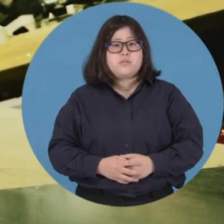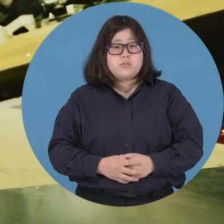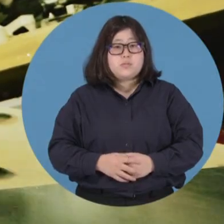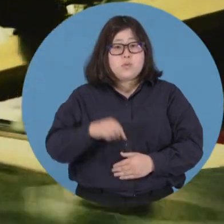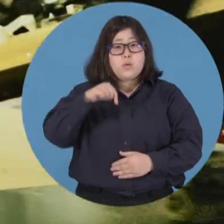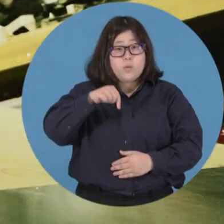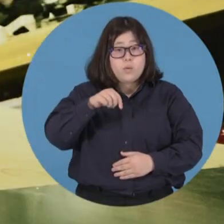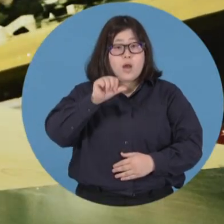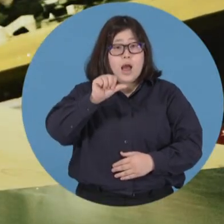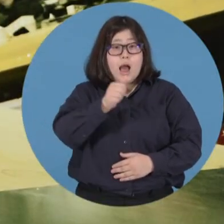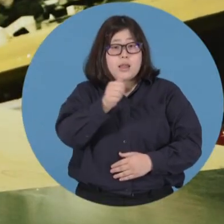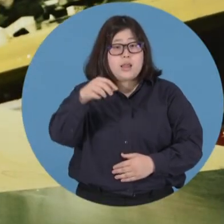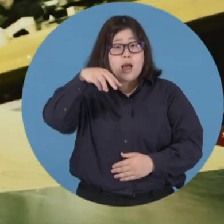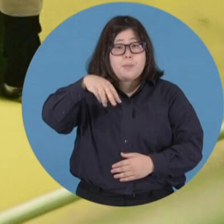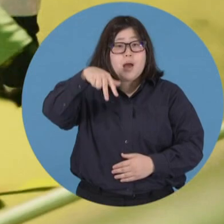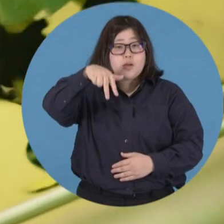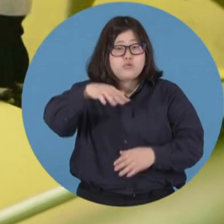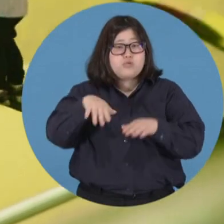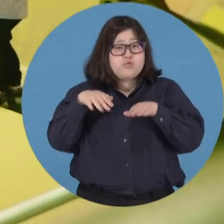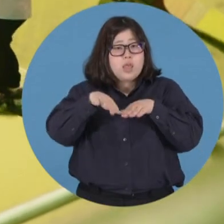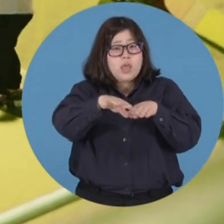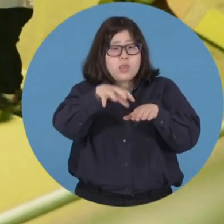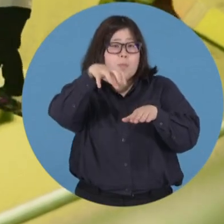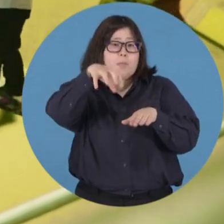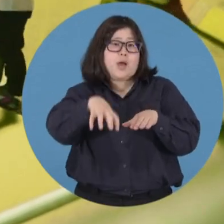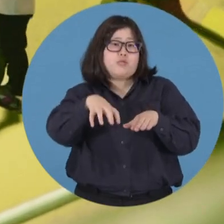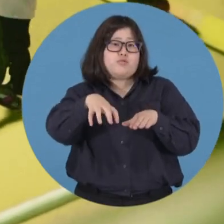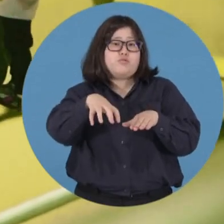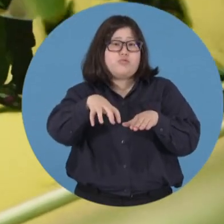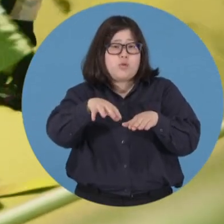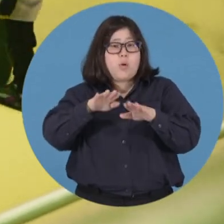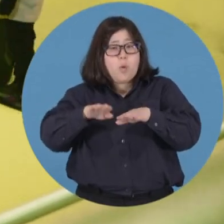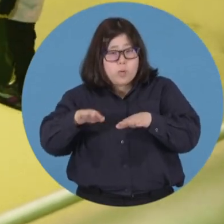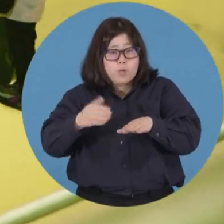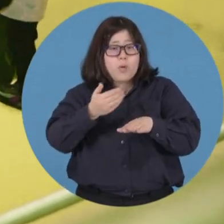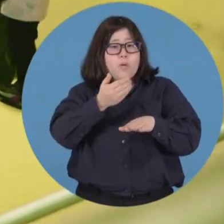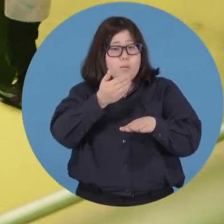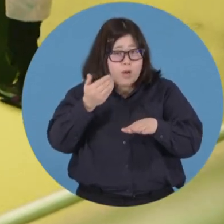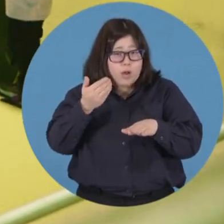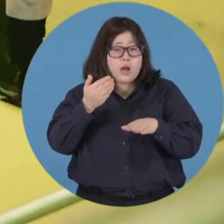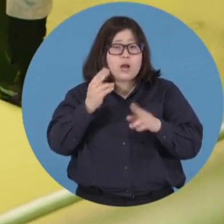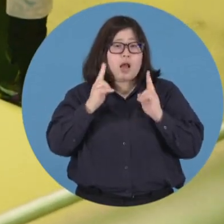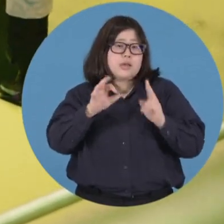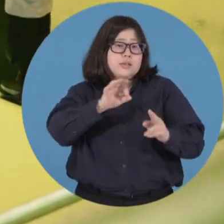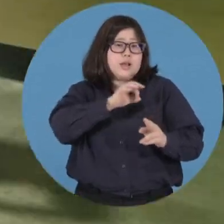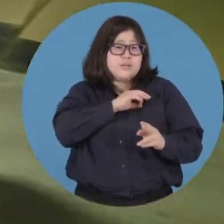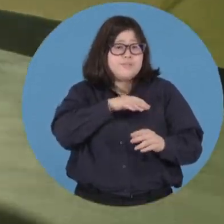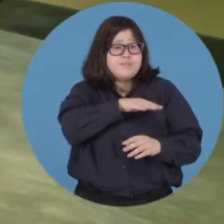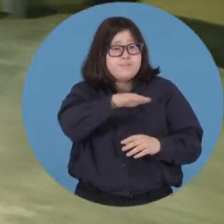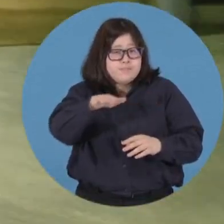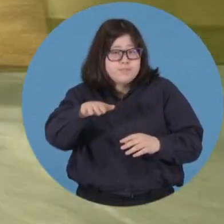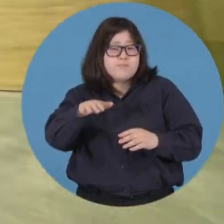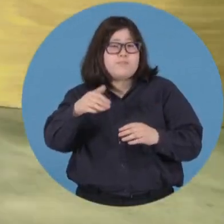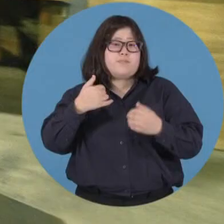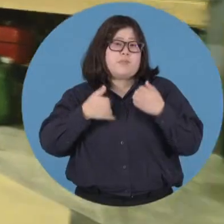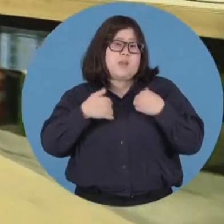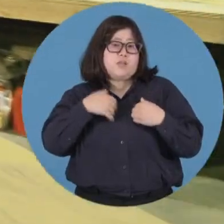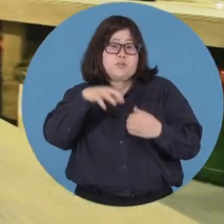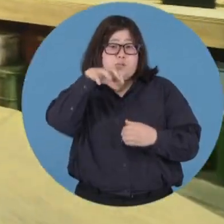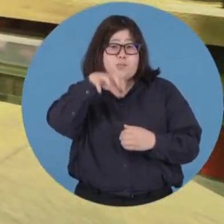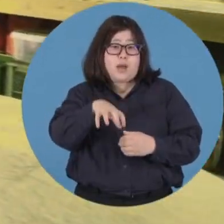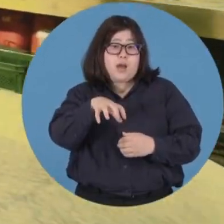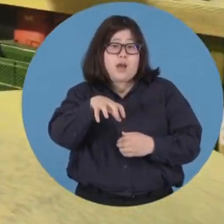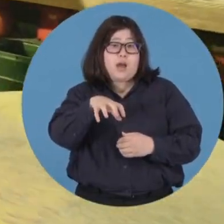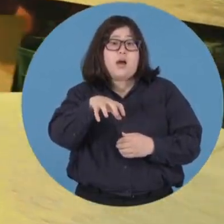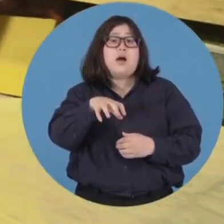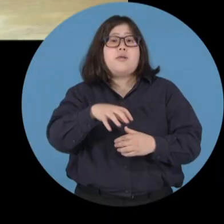ここはアダマススケートパーク。小さな子供から若者やサラリーマンまで幅広い人たちがスケートボ